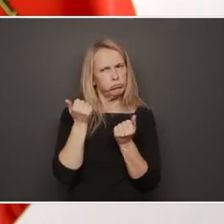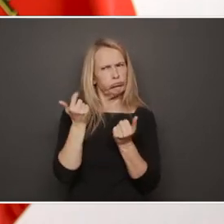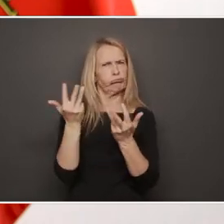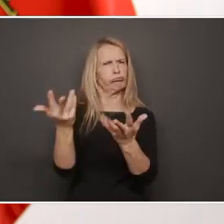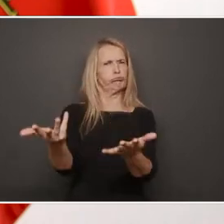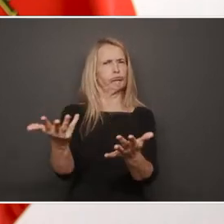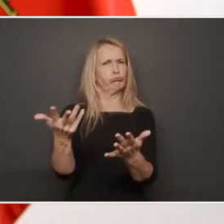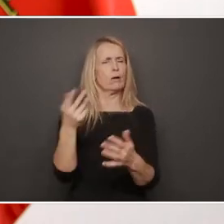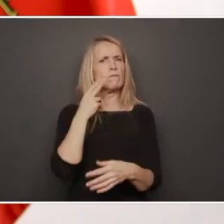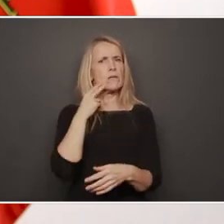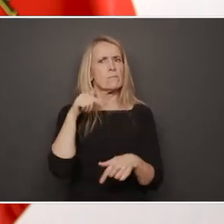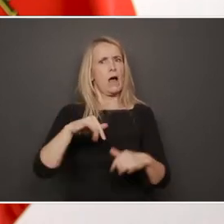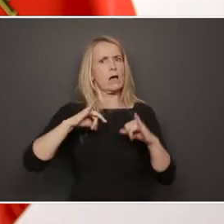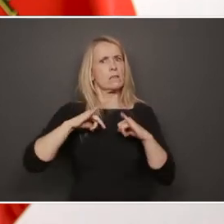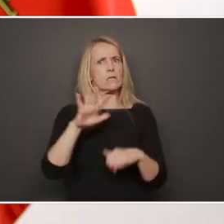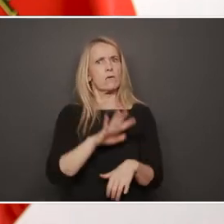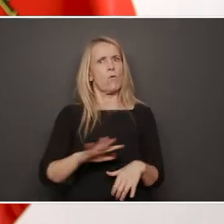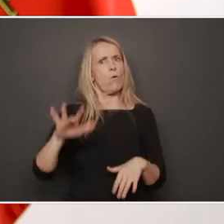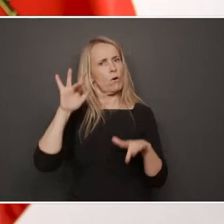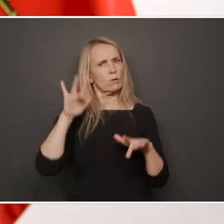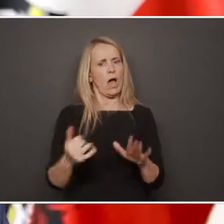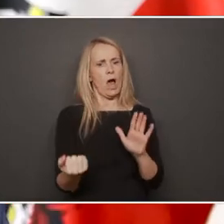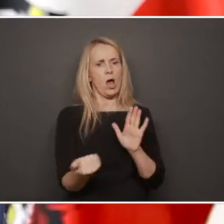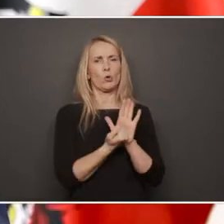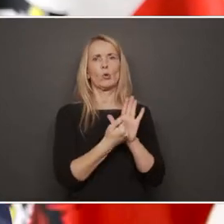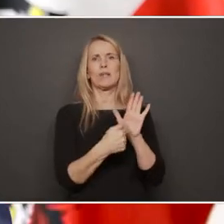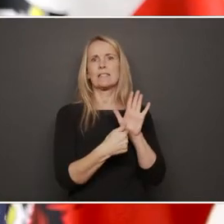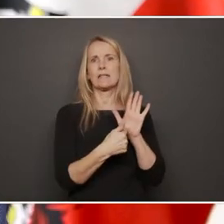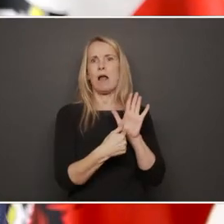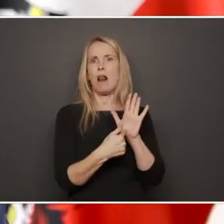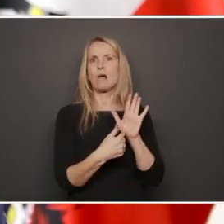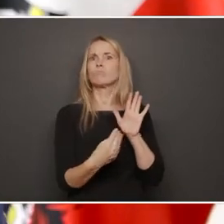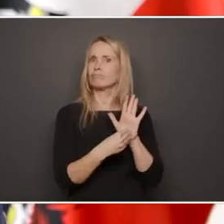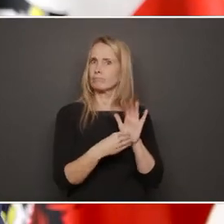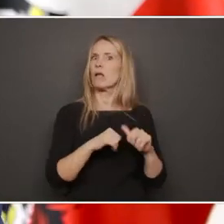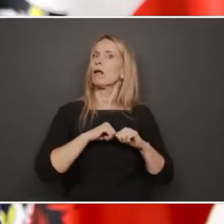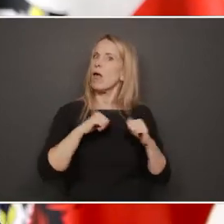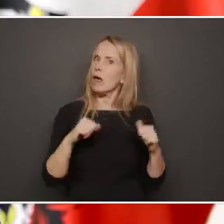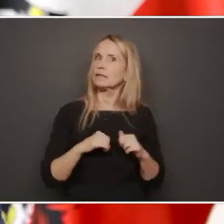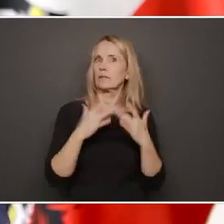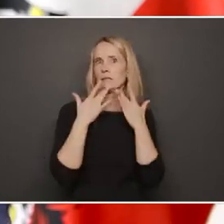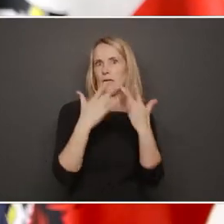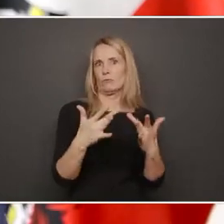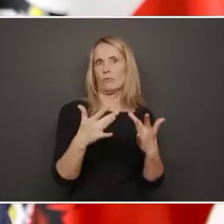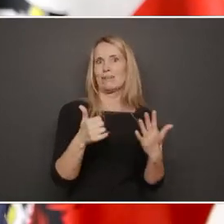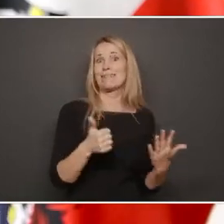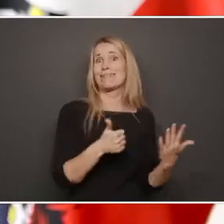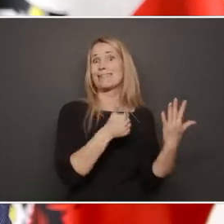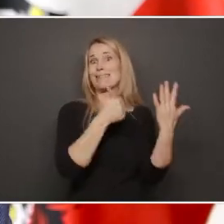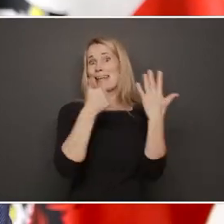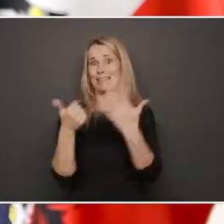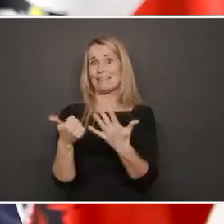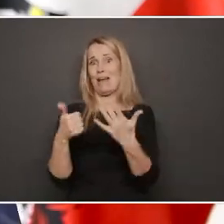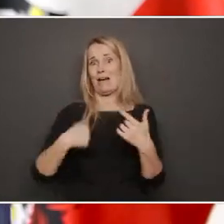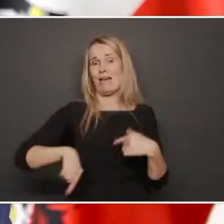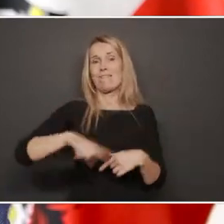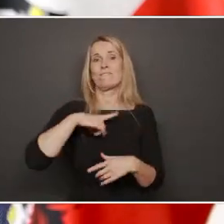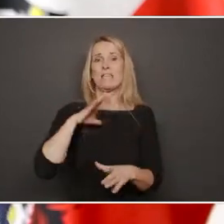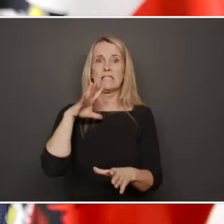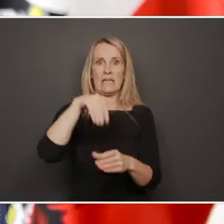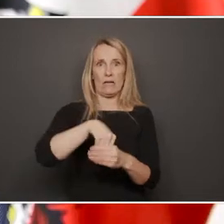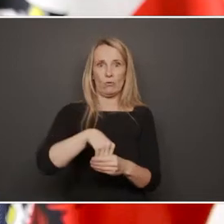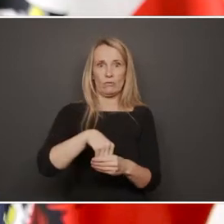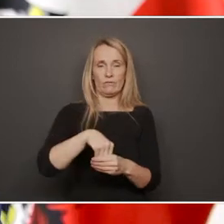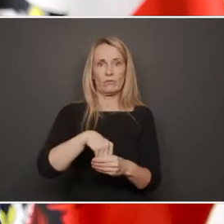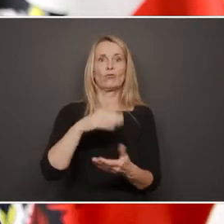Tirol stolze Träger des Gütesiegels. Herzliche Gratulation zu 6 Jahren Wir sind inklusiv und